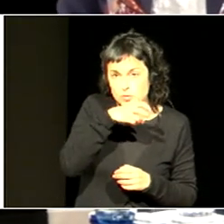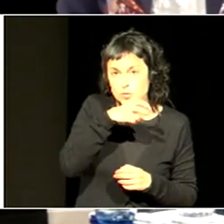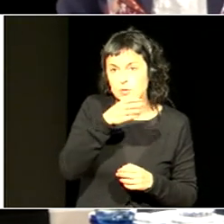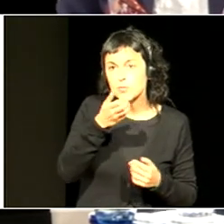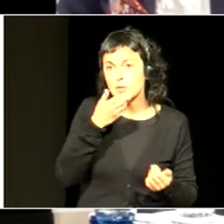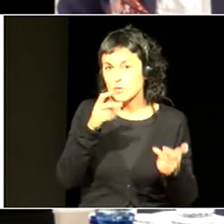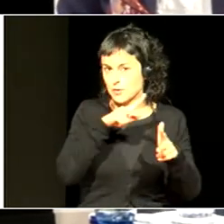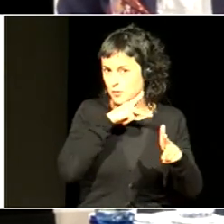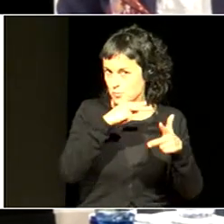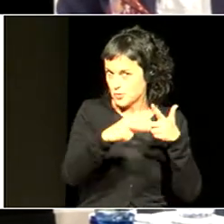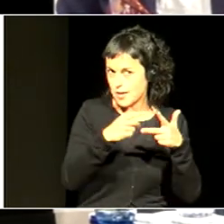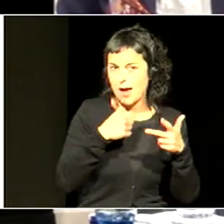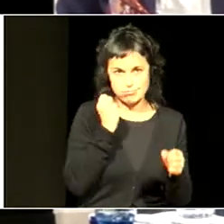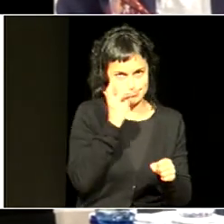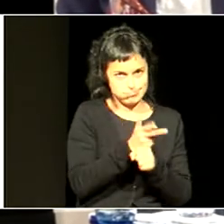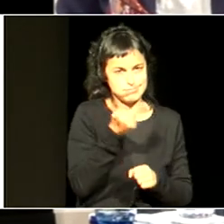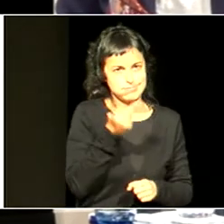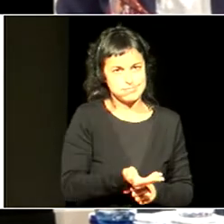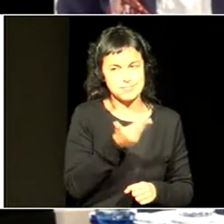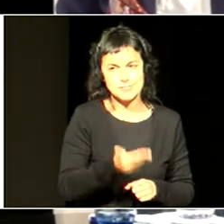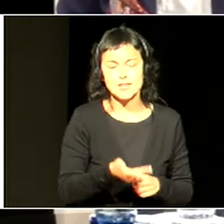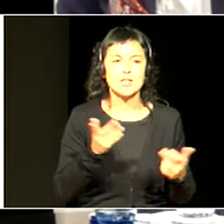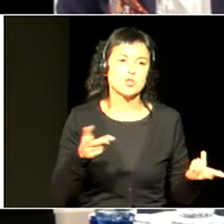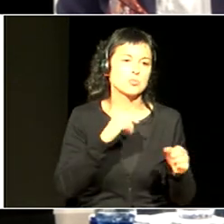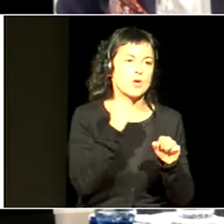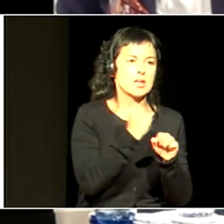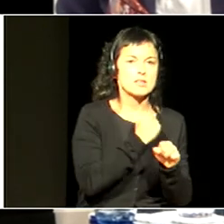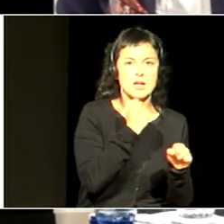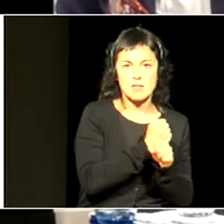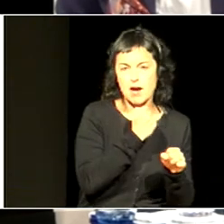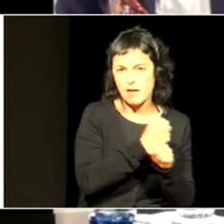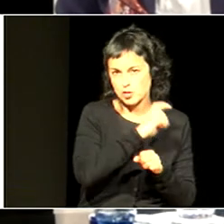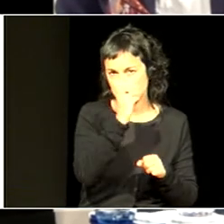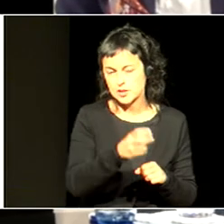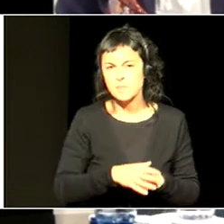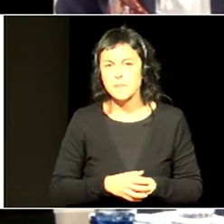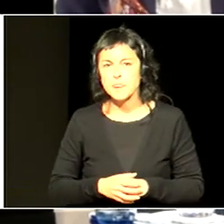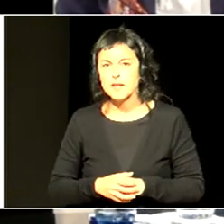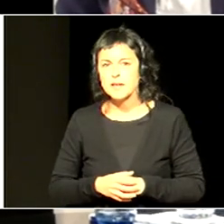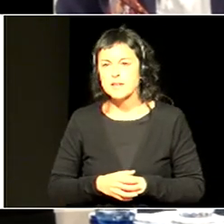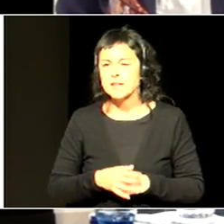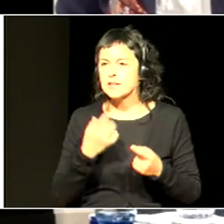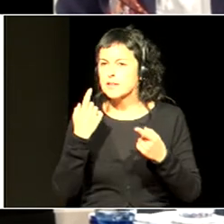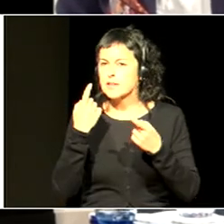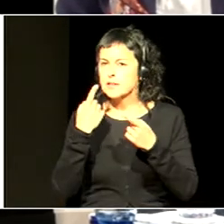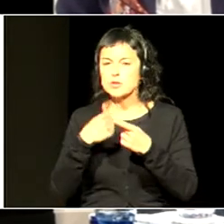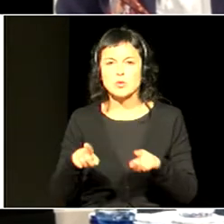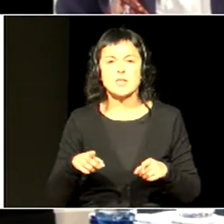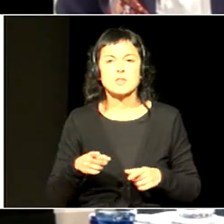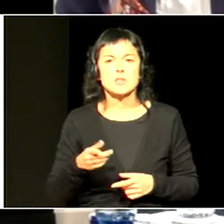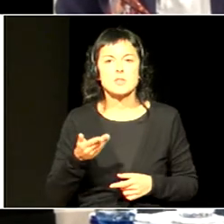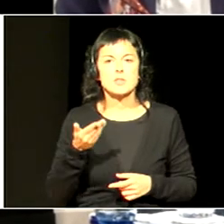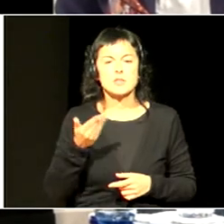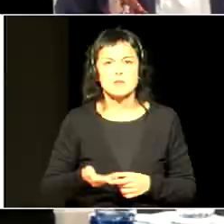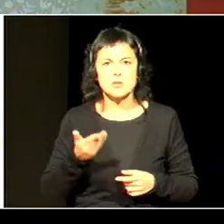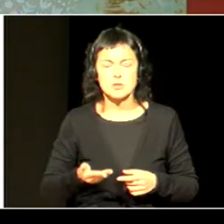euskararekin ere erronka badaukago, euskararen inguruan lanak eta egiteko. Eta beste zerbait ere garrantzitsua, benetan ere lotuta dijoana